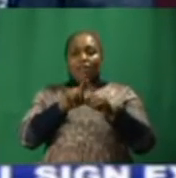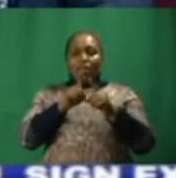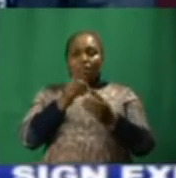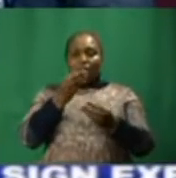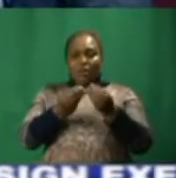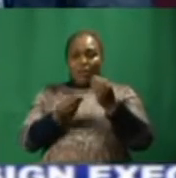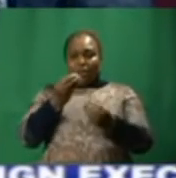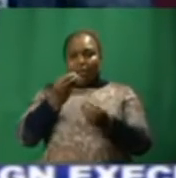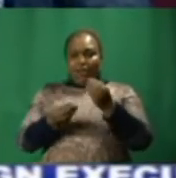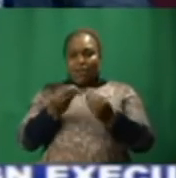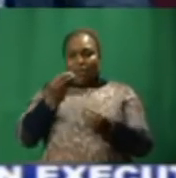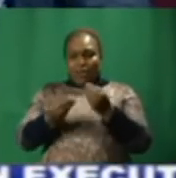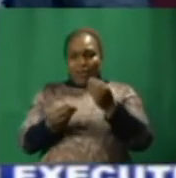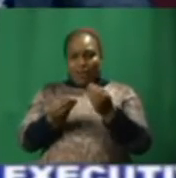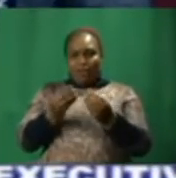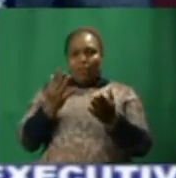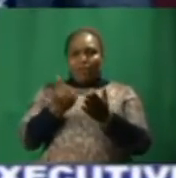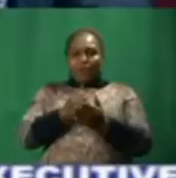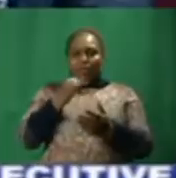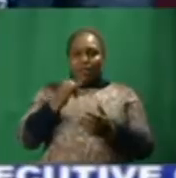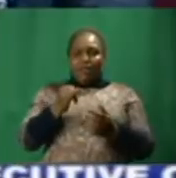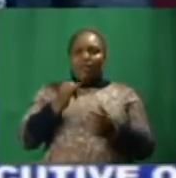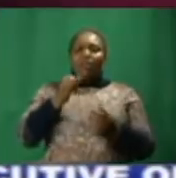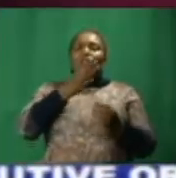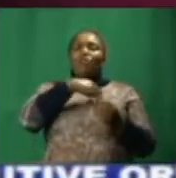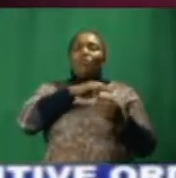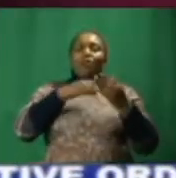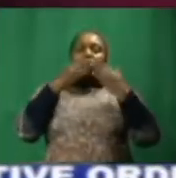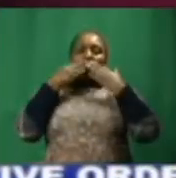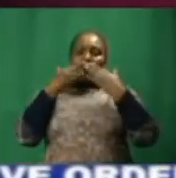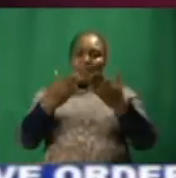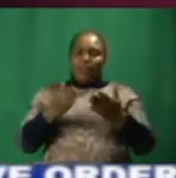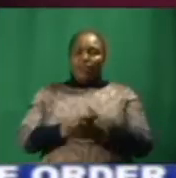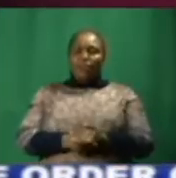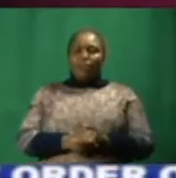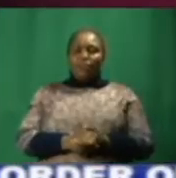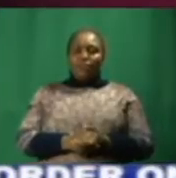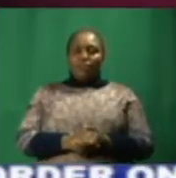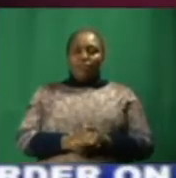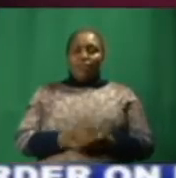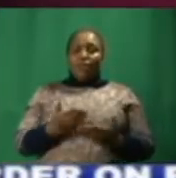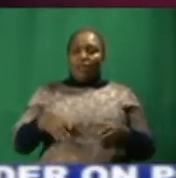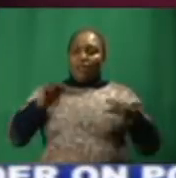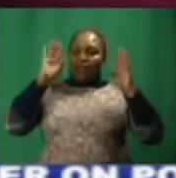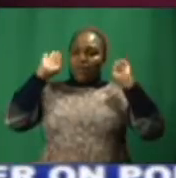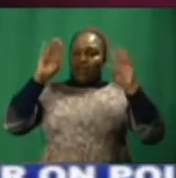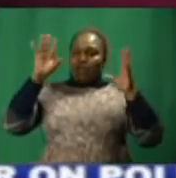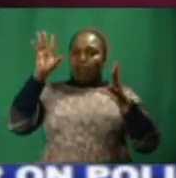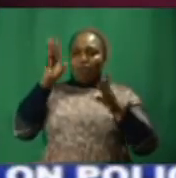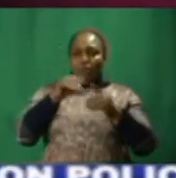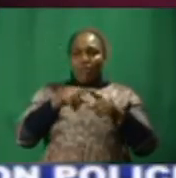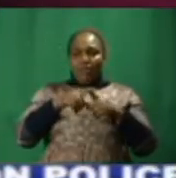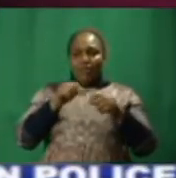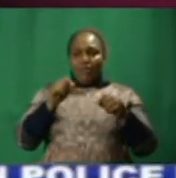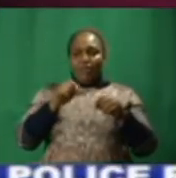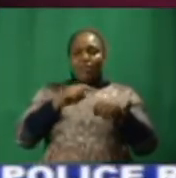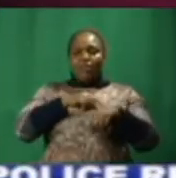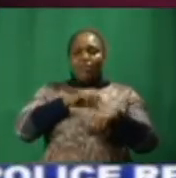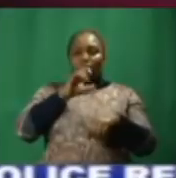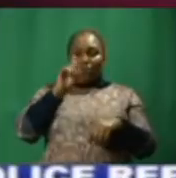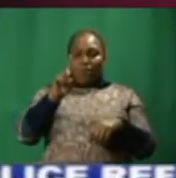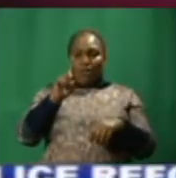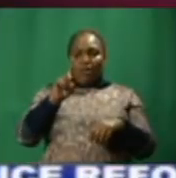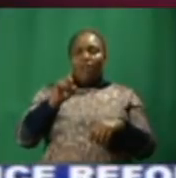inkulisa Giyane. Siyabonga kakhulu Linda kutemidlalo. Siyabonga. Ngalithi lemidlalo ngona lomuhle kasishaye sitibeke lapho Tindzaba tensimbi yekucala tikhona